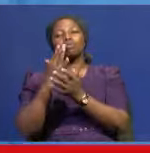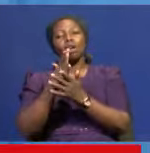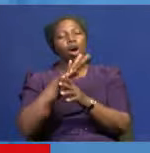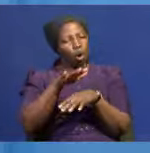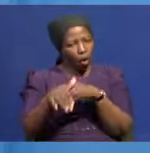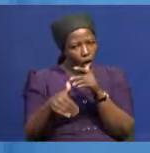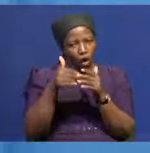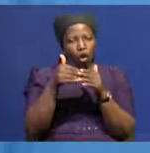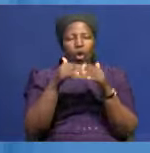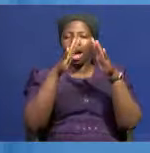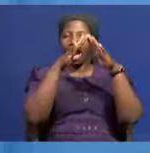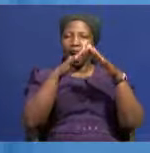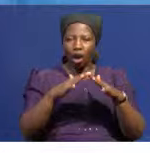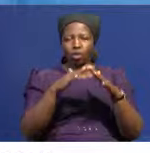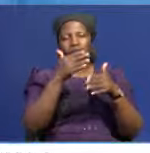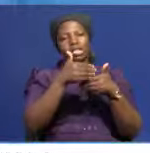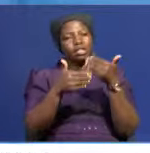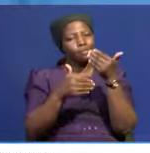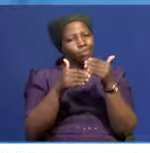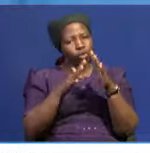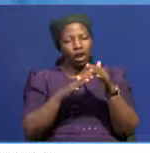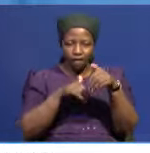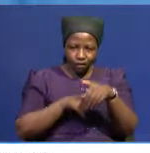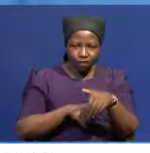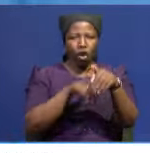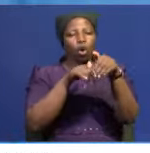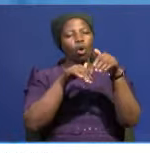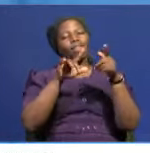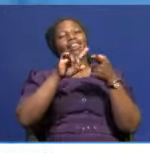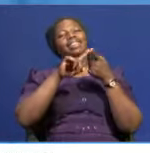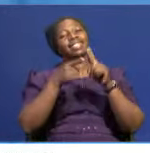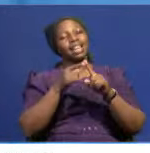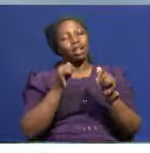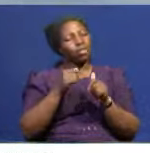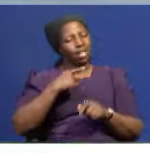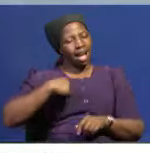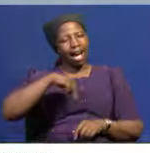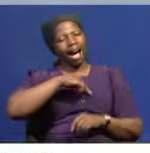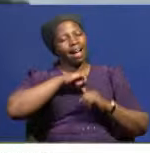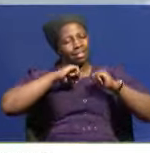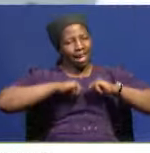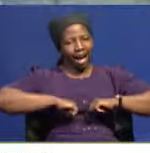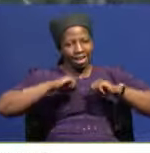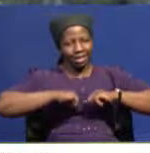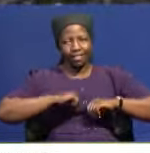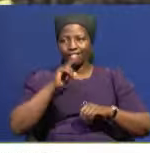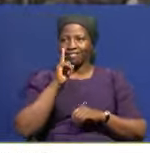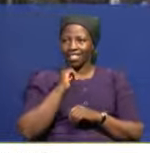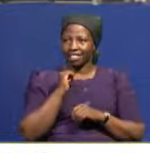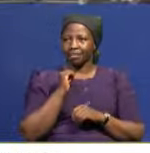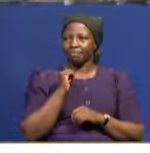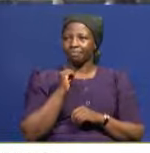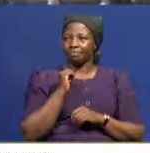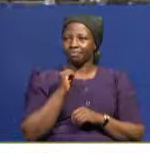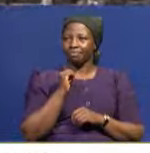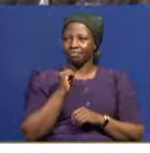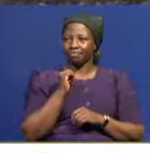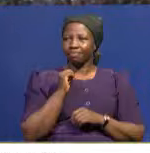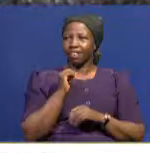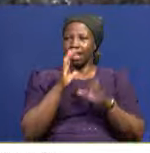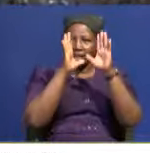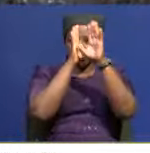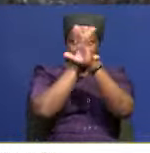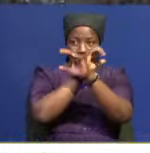developers keep to the standards that we have agreed. Anateremka kwa utaratibu.